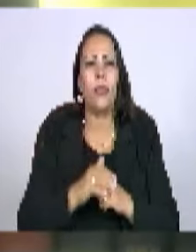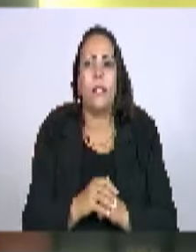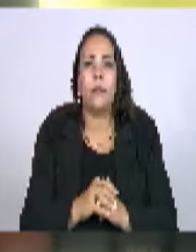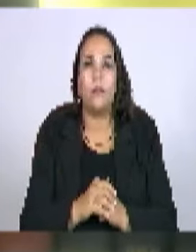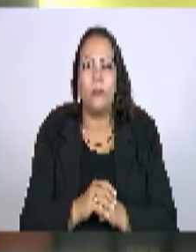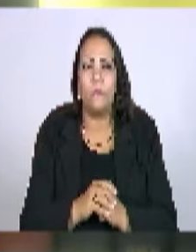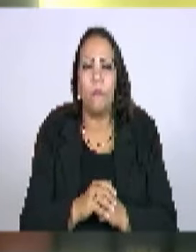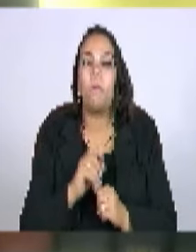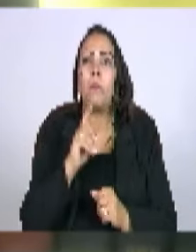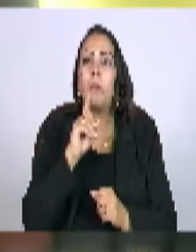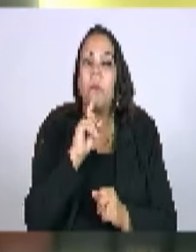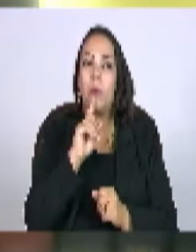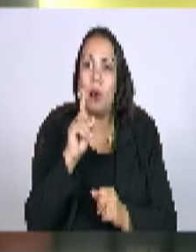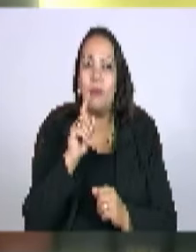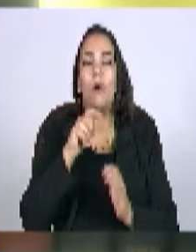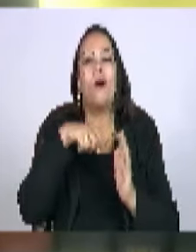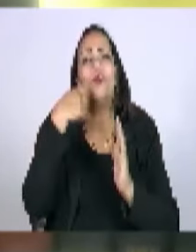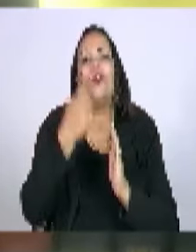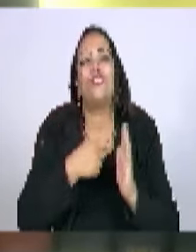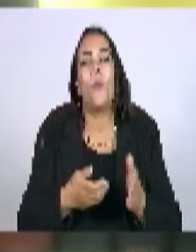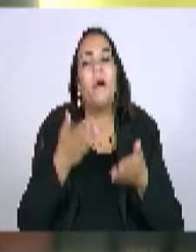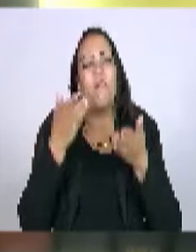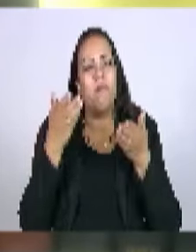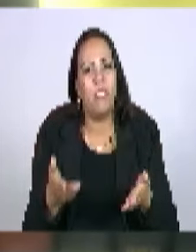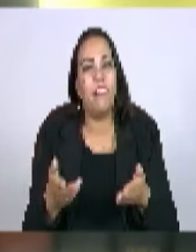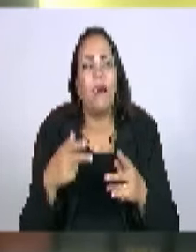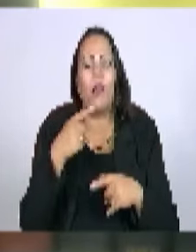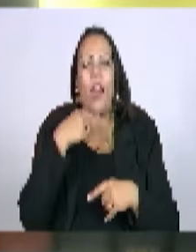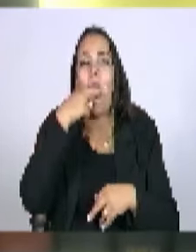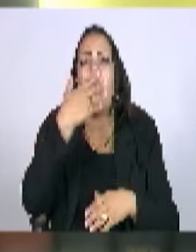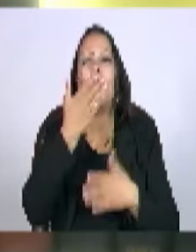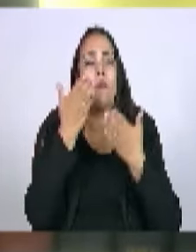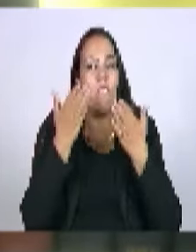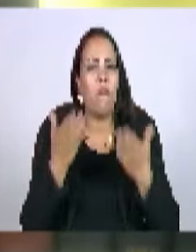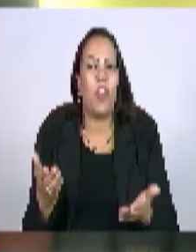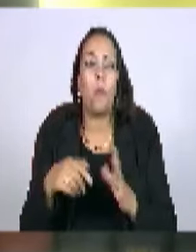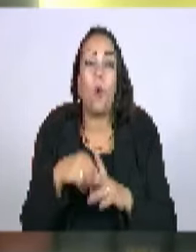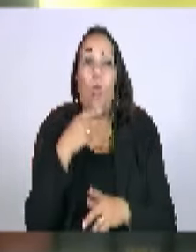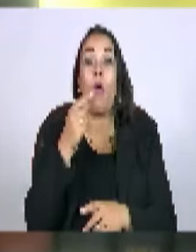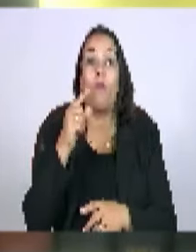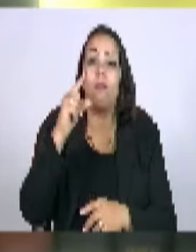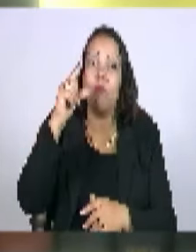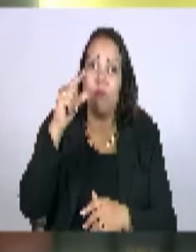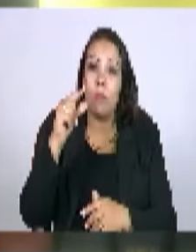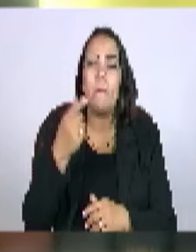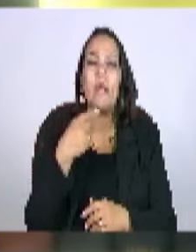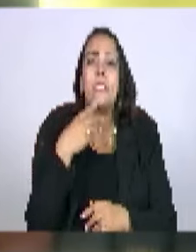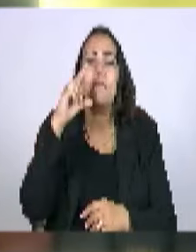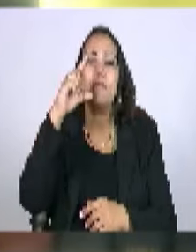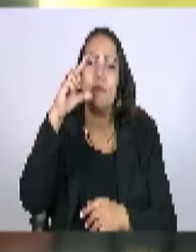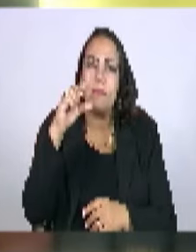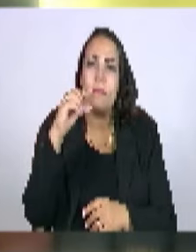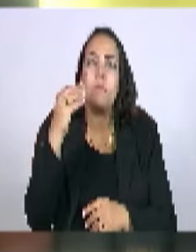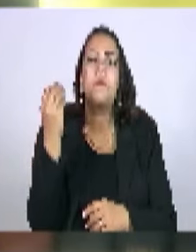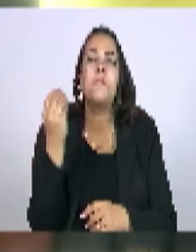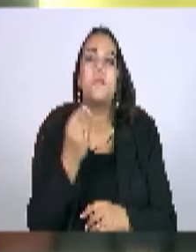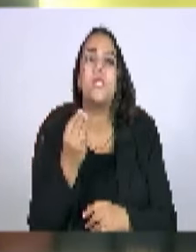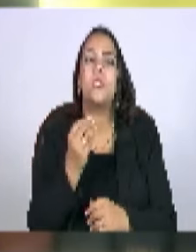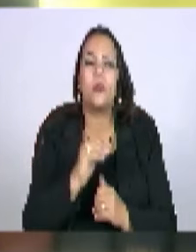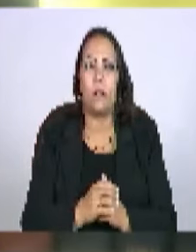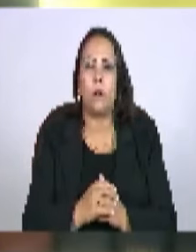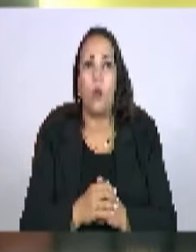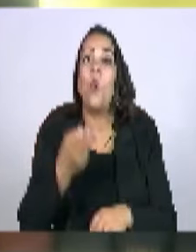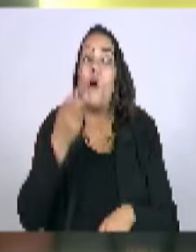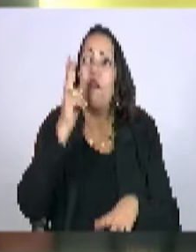برض الشكاوي بتزيد من الناس وبتقول لك لا السلع ا بتنخ فض لكن انخفاضات بسيطه وفي سلع